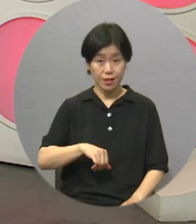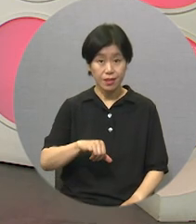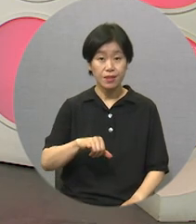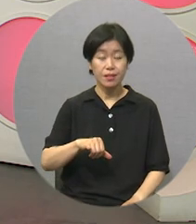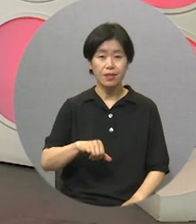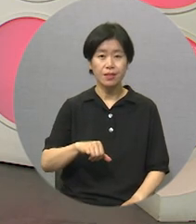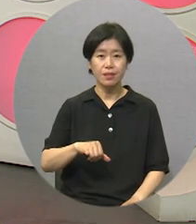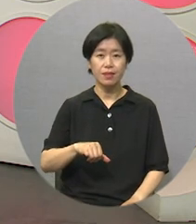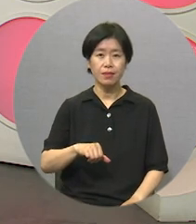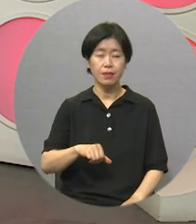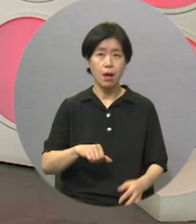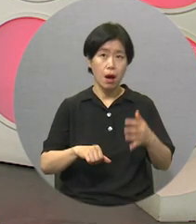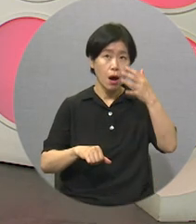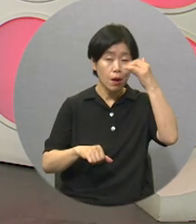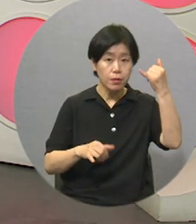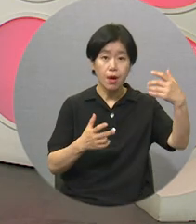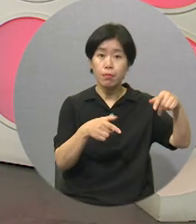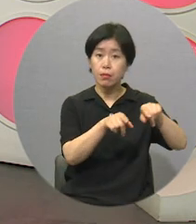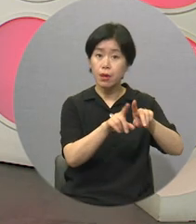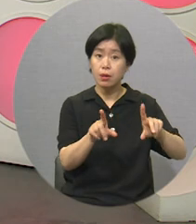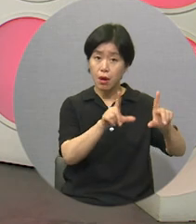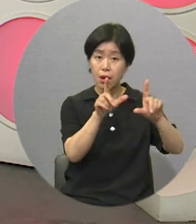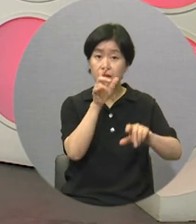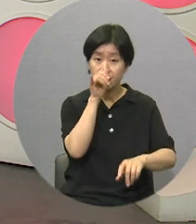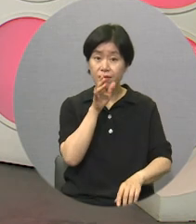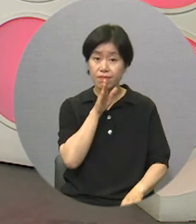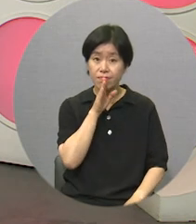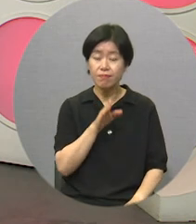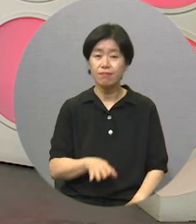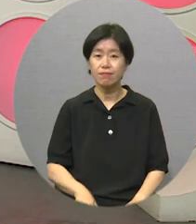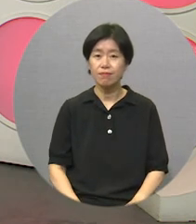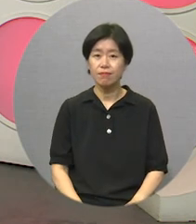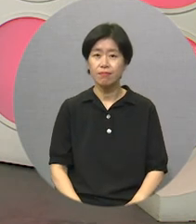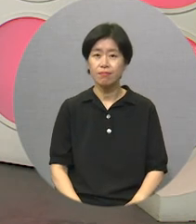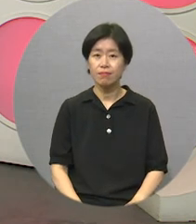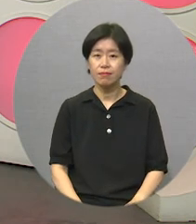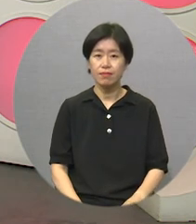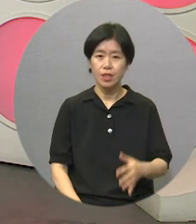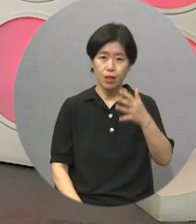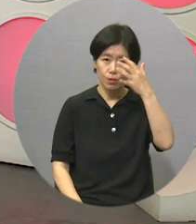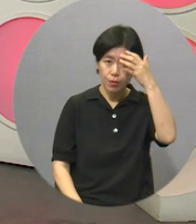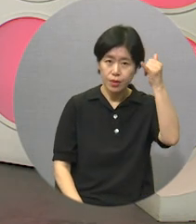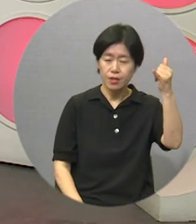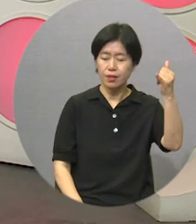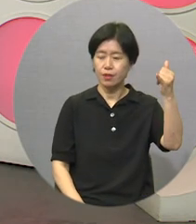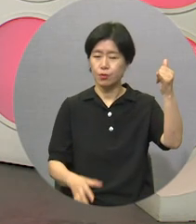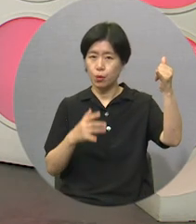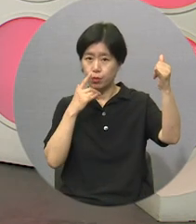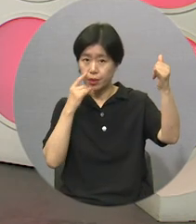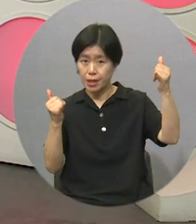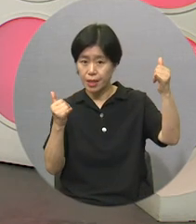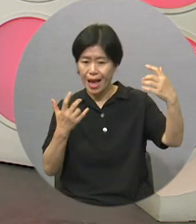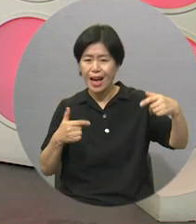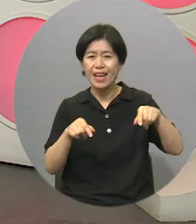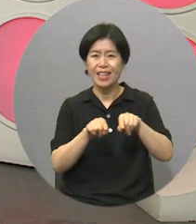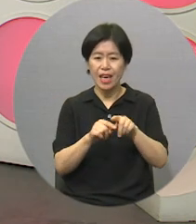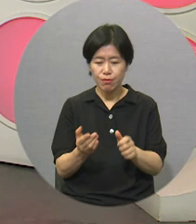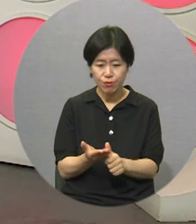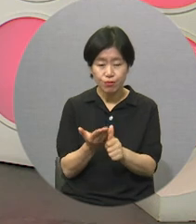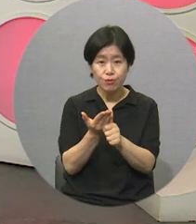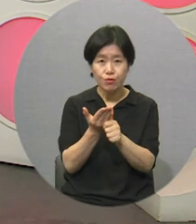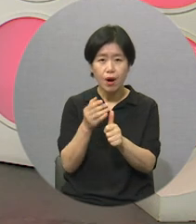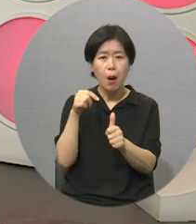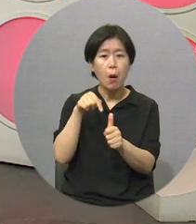손에도 많이 맡겨지기도 해요. 그럼요, 근데 그럼요. 할머니, 할아버지랑 같이 자란 친구들이 정서가 더